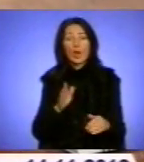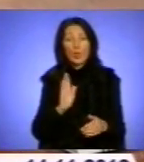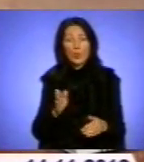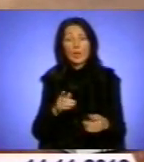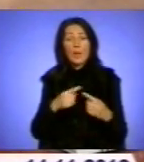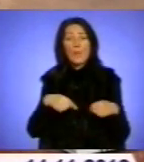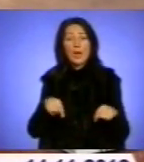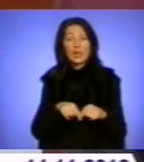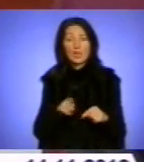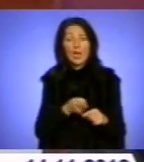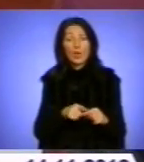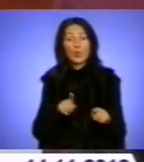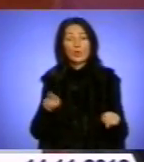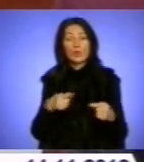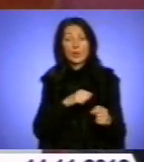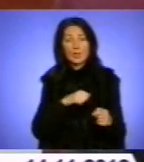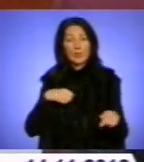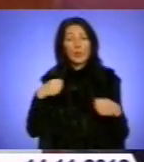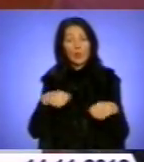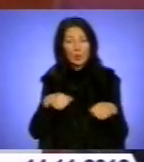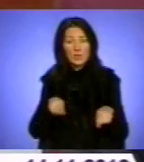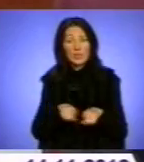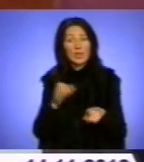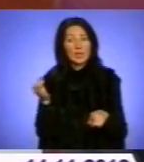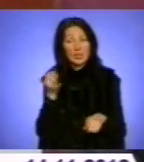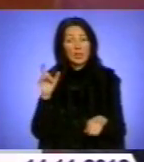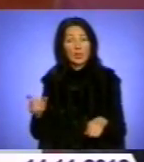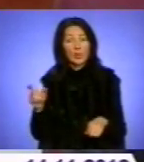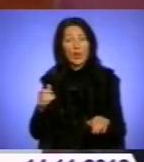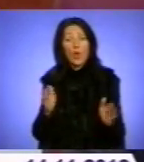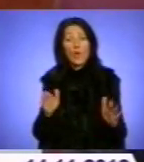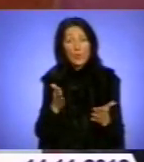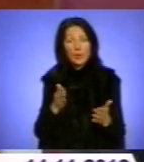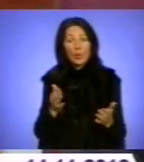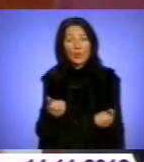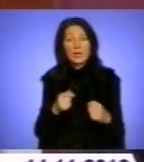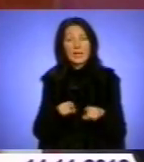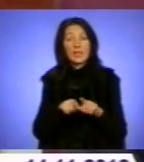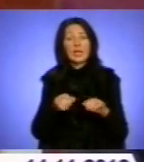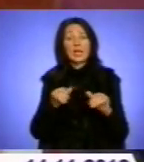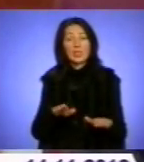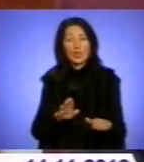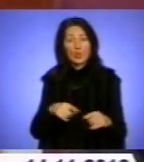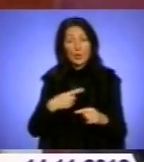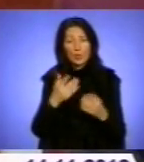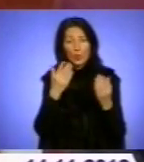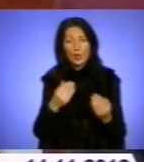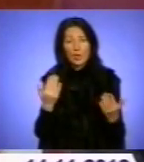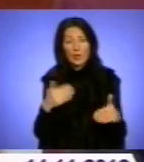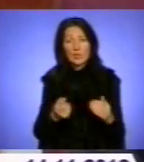бо зацікавлені. У випадку прийняття таких рішень, щоб наступного дня, умовно кажучи, ще з'явилися ці підприємці,